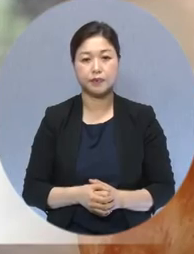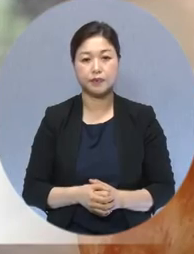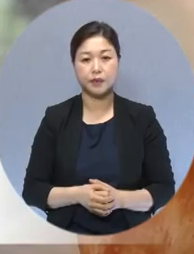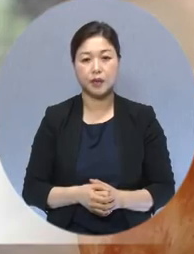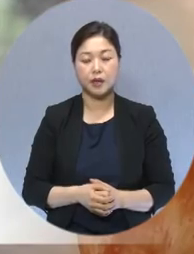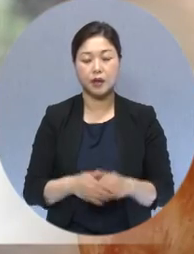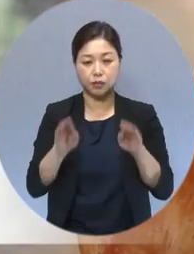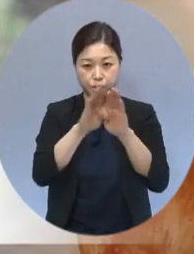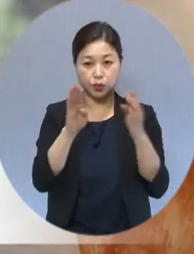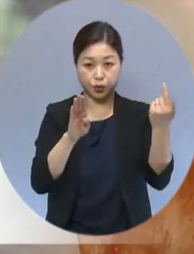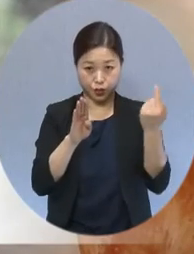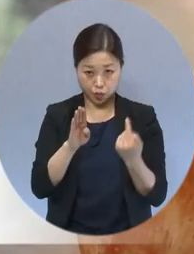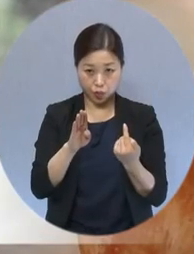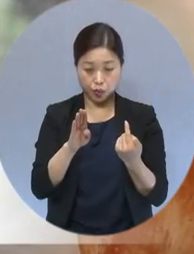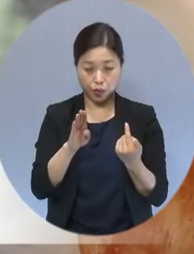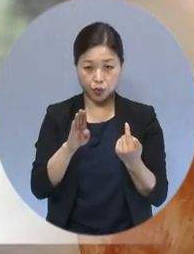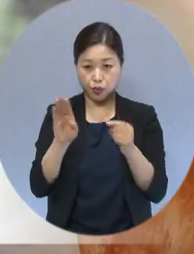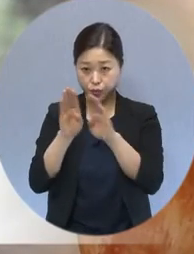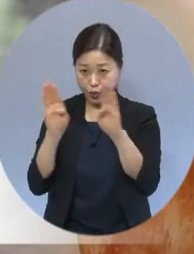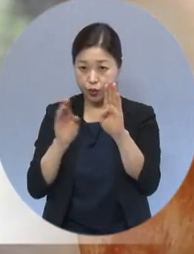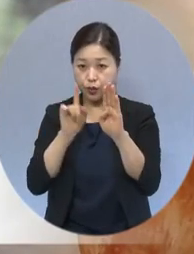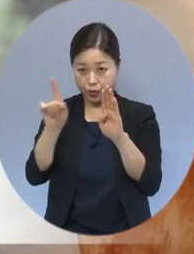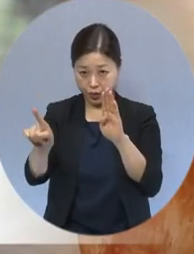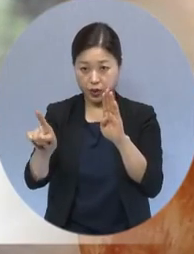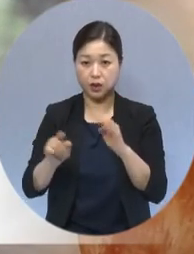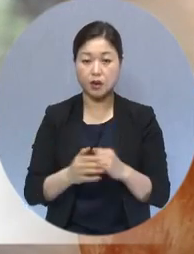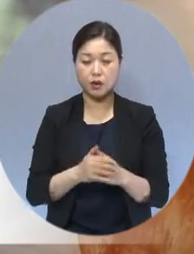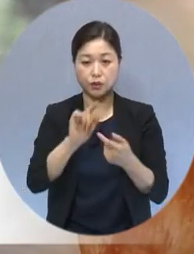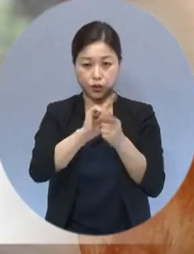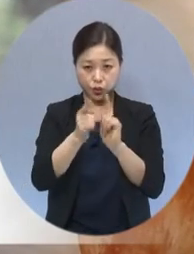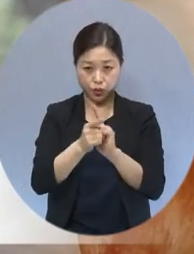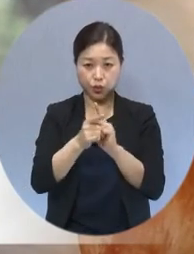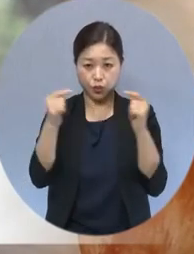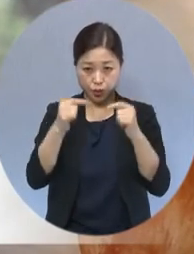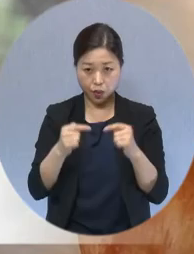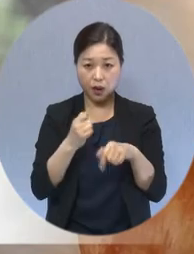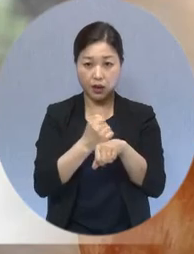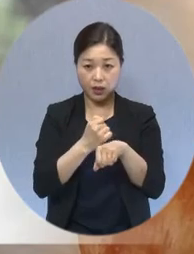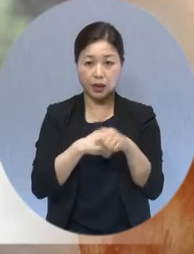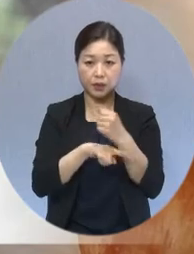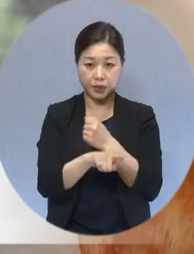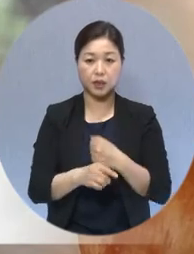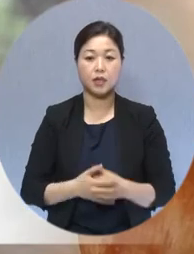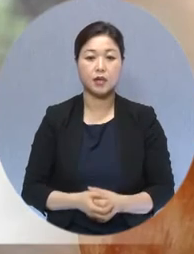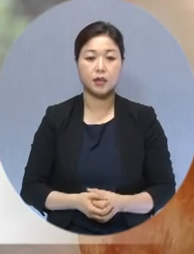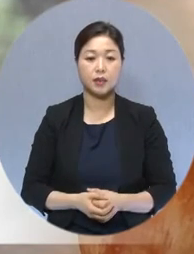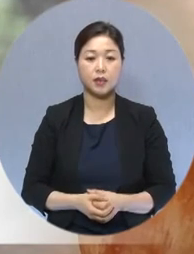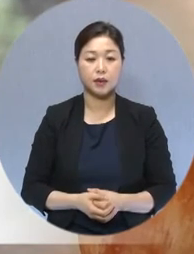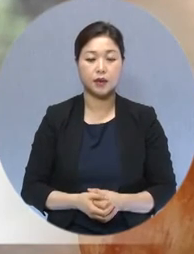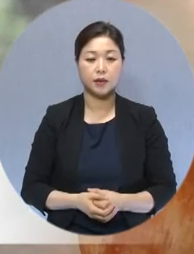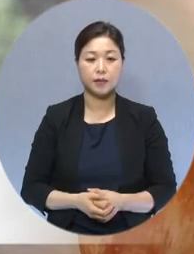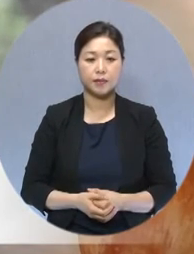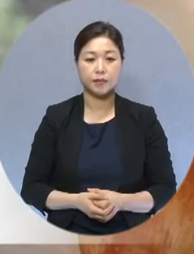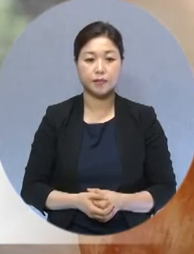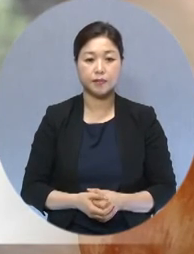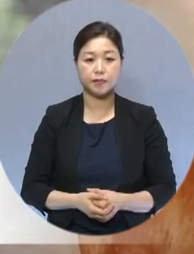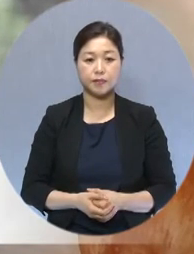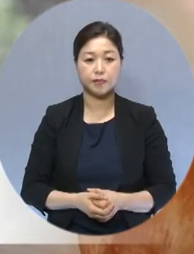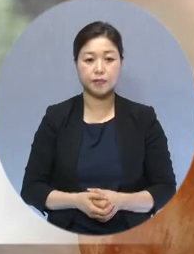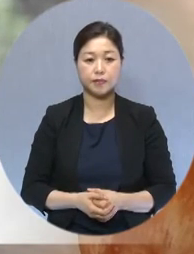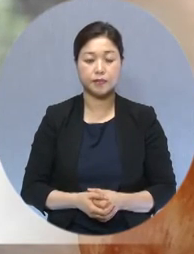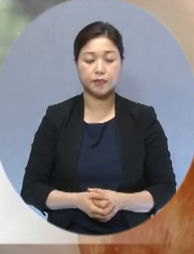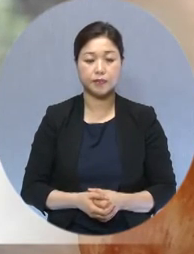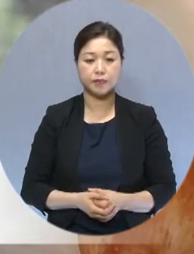들어올 수도 있고 나갈 수도 있고 그래서 서로 소통하다라는 의미가 있고요. 또 하나는